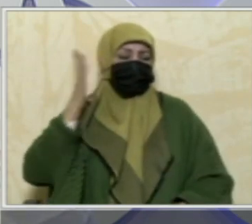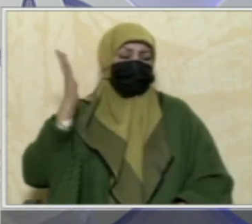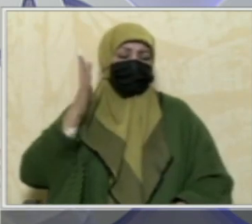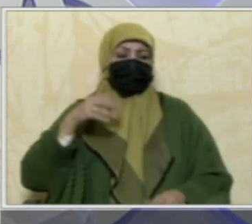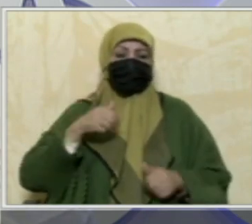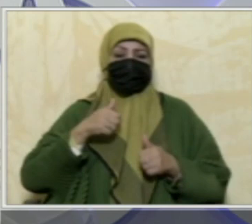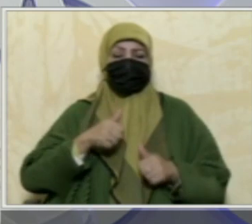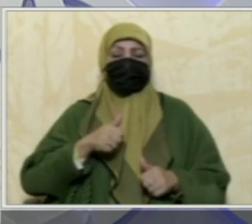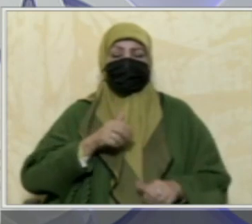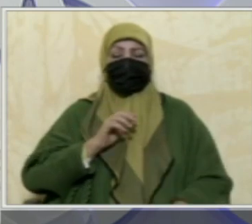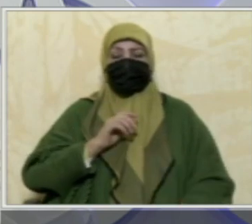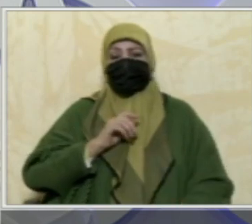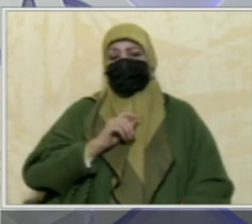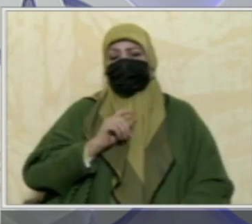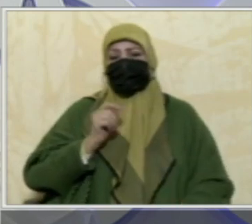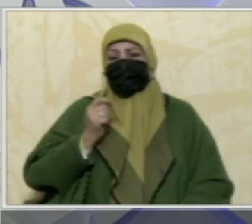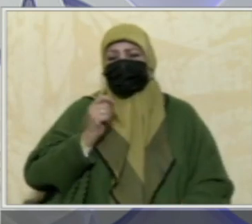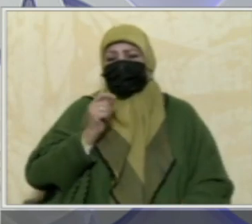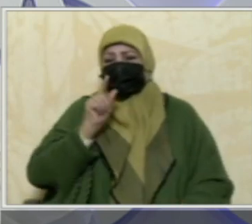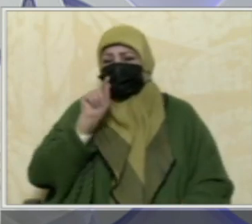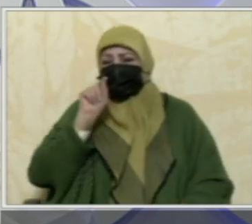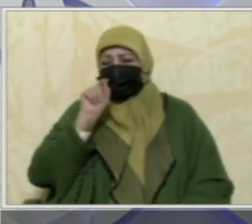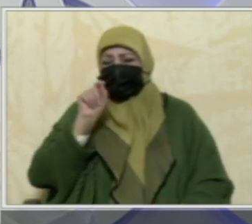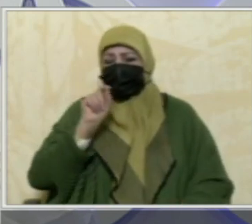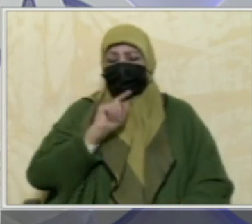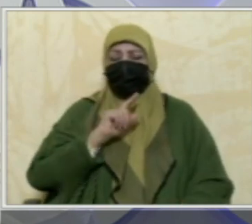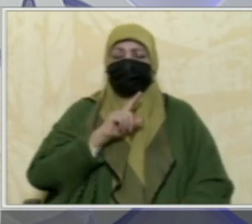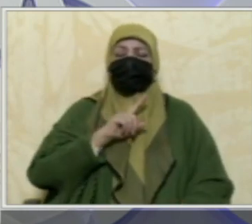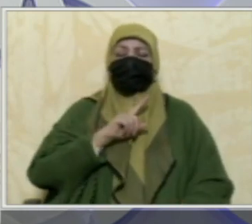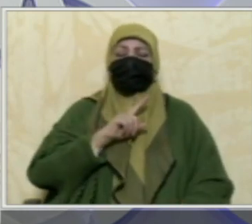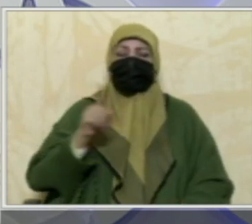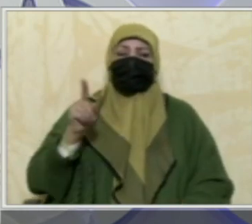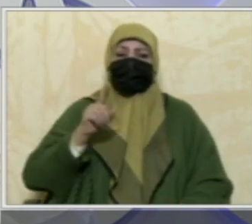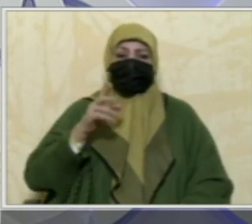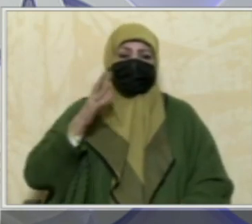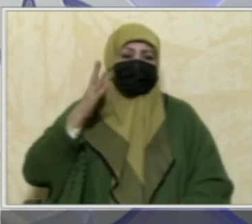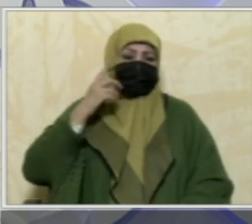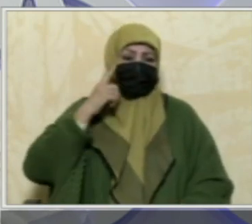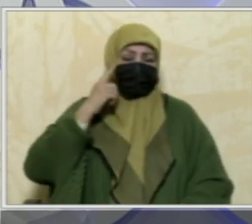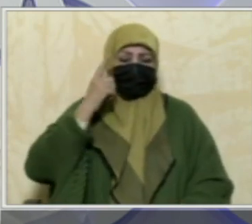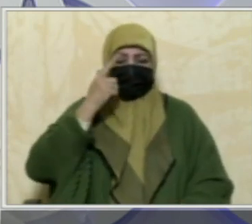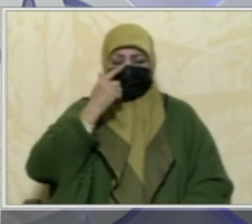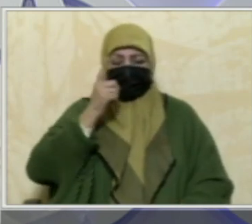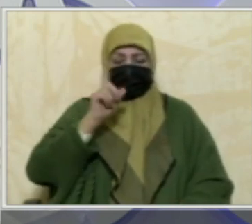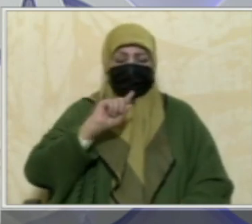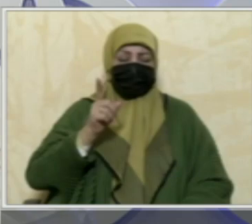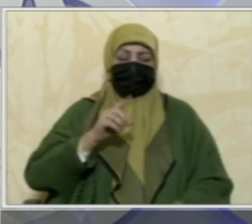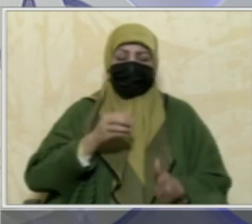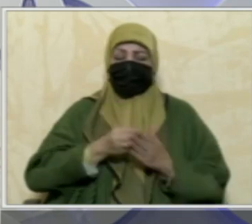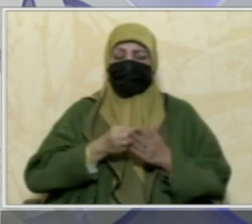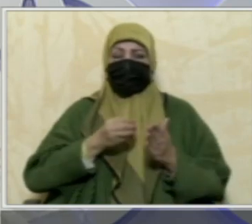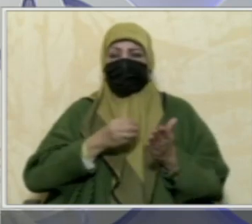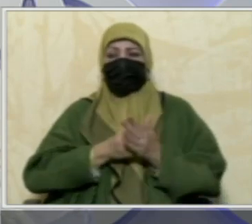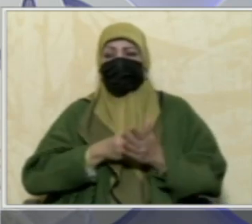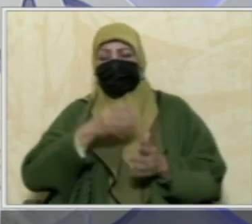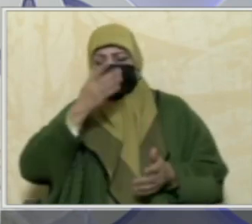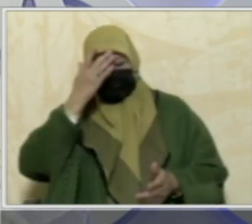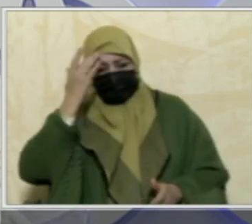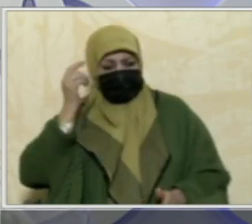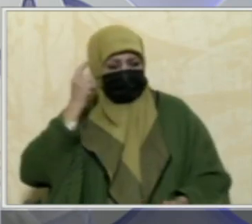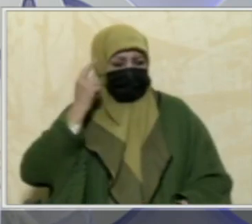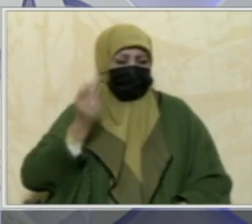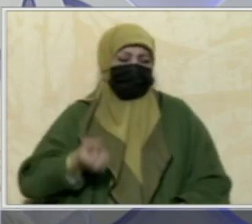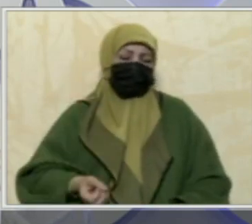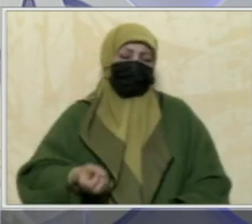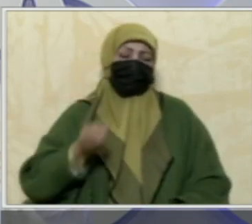عندنا لابد الاذن تغطي العين هذا امر لم يقل الفقهاء لا لا المهم ان تكون الاذن معقوله